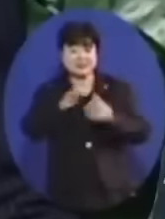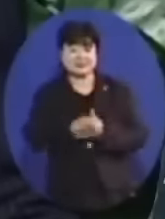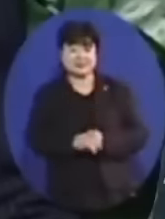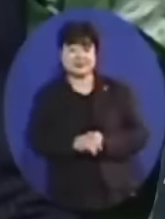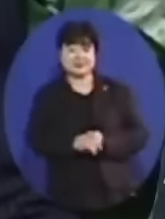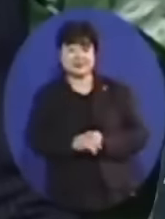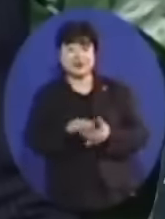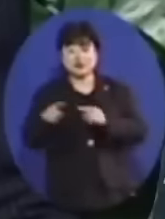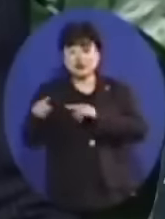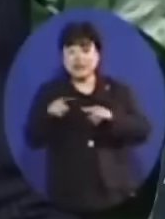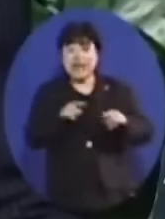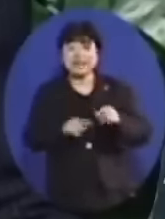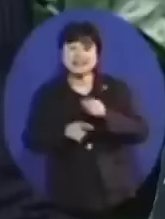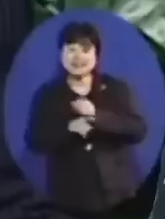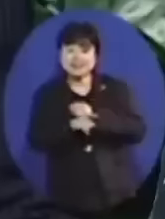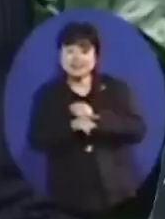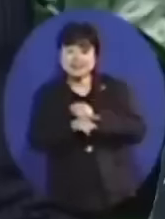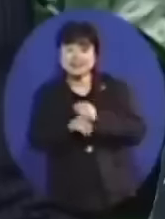주장한 것은